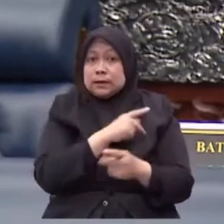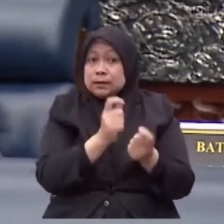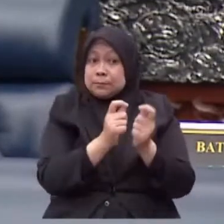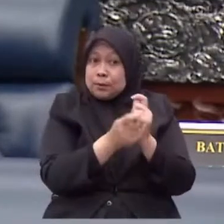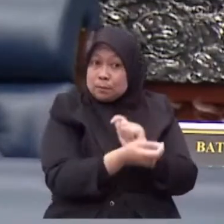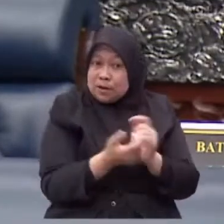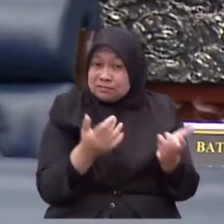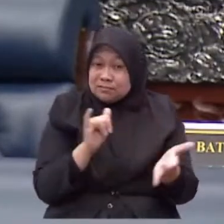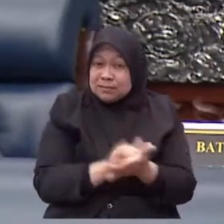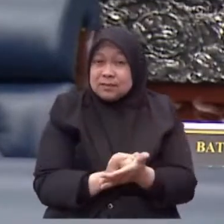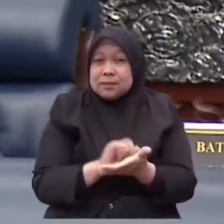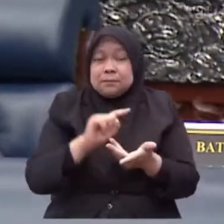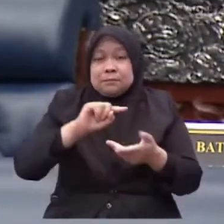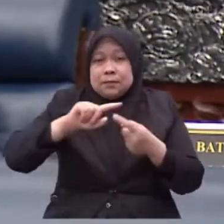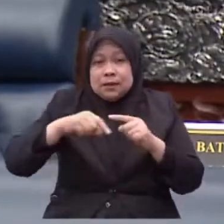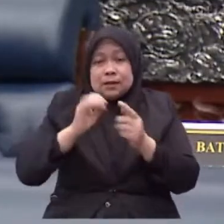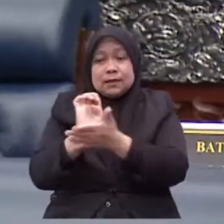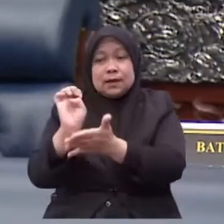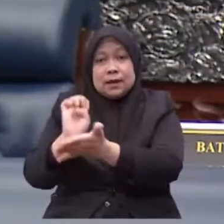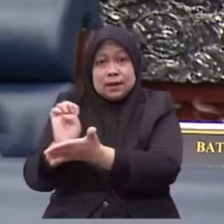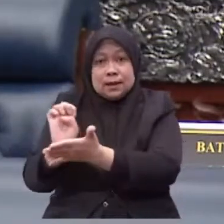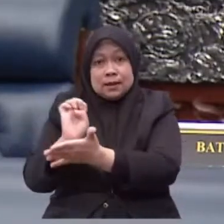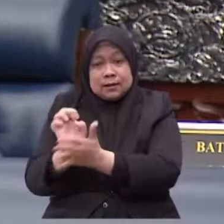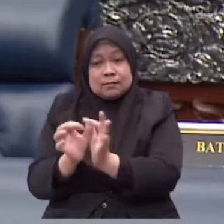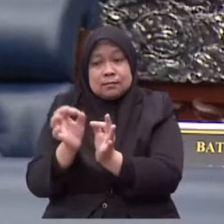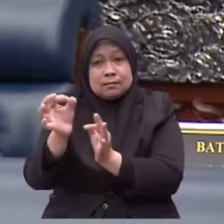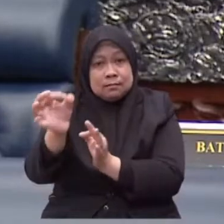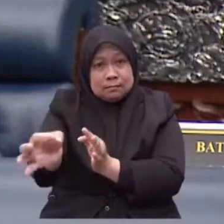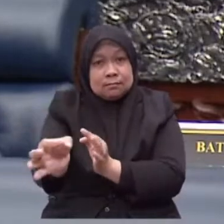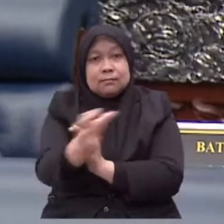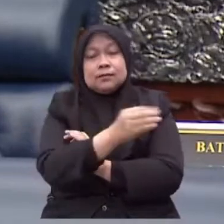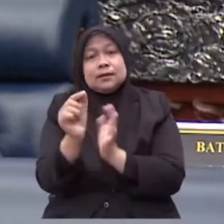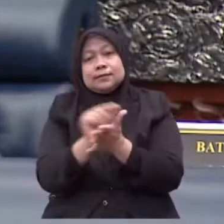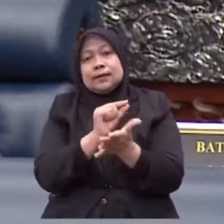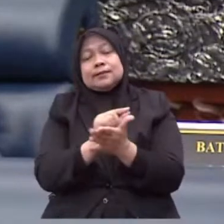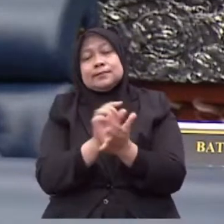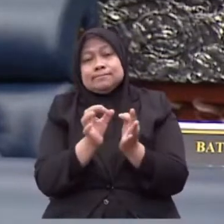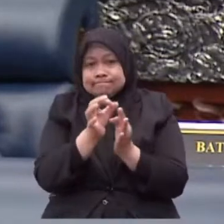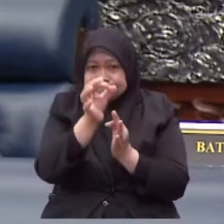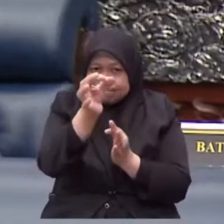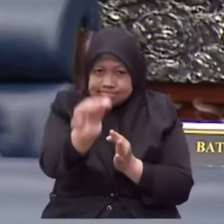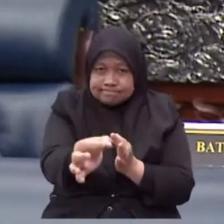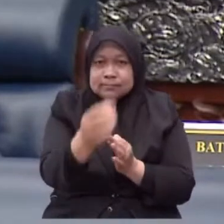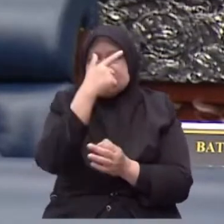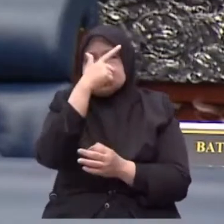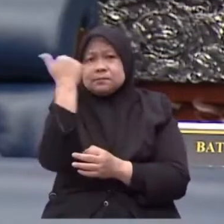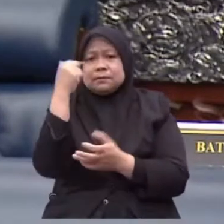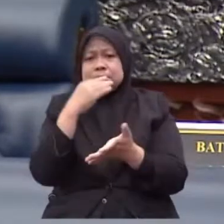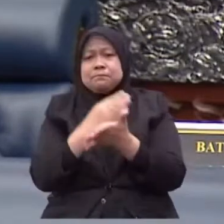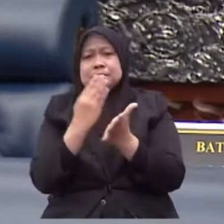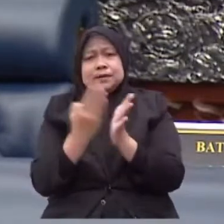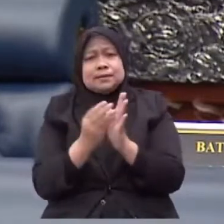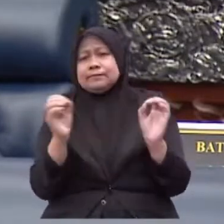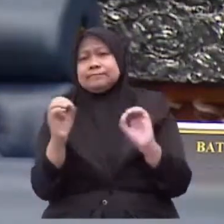perubahan seperti ini Apabila ada tetangga dan gaji judul latihan juga